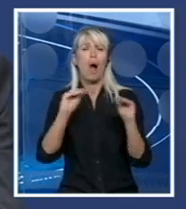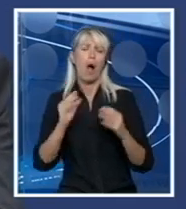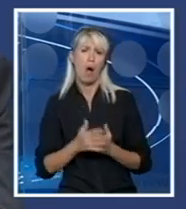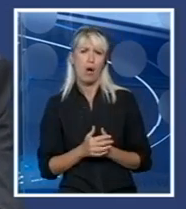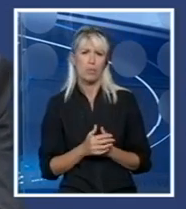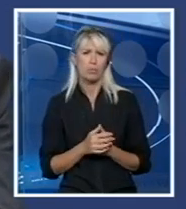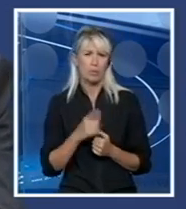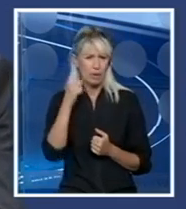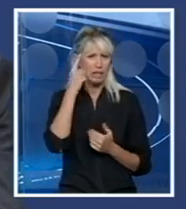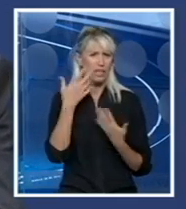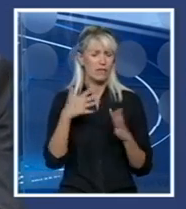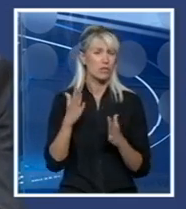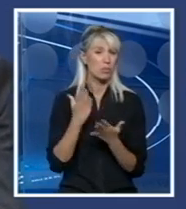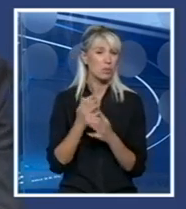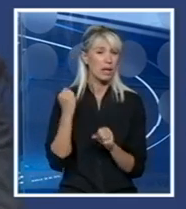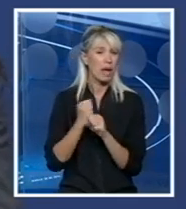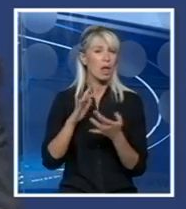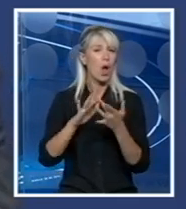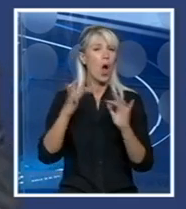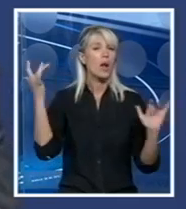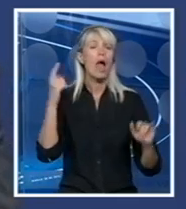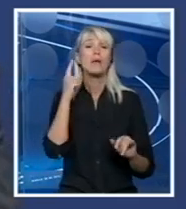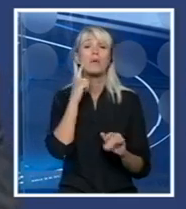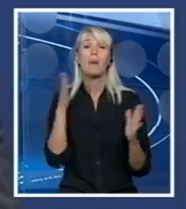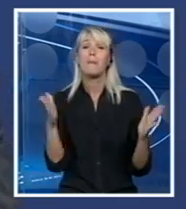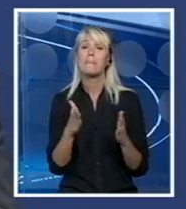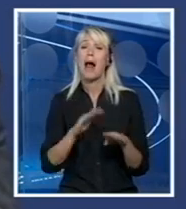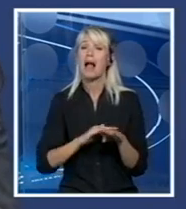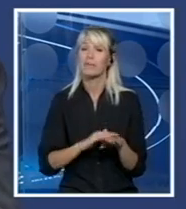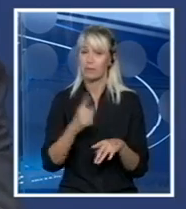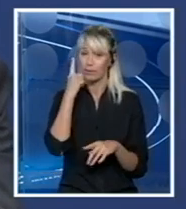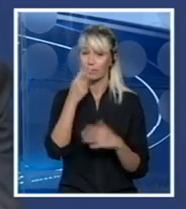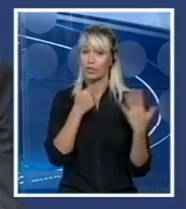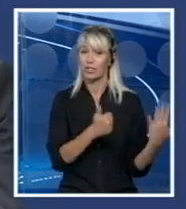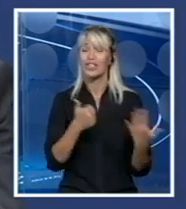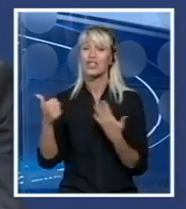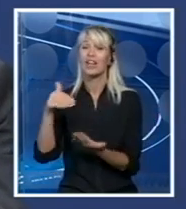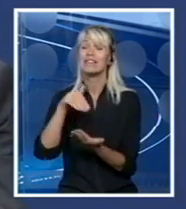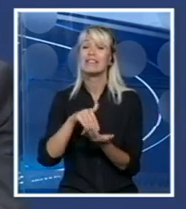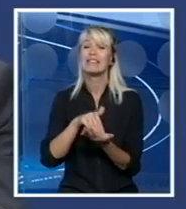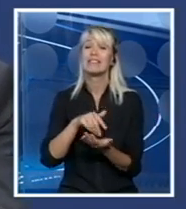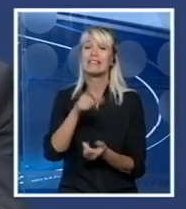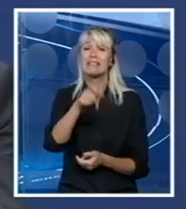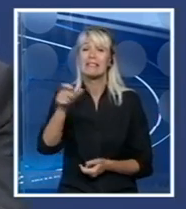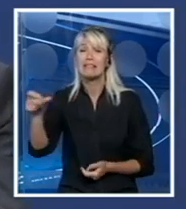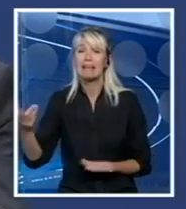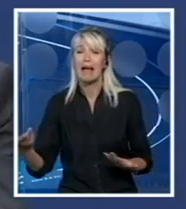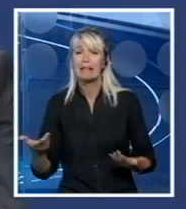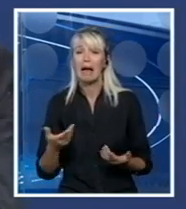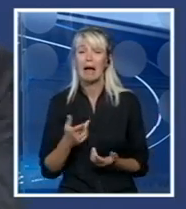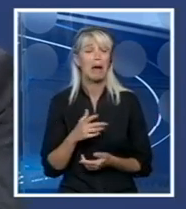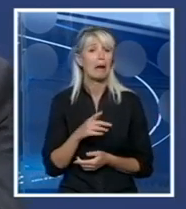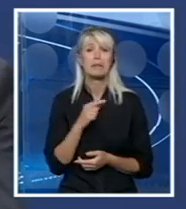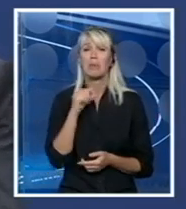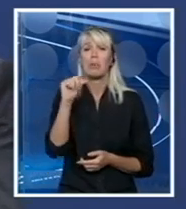struke skoro na granici nemogućega. To je online proba male mature na 66.000 primeraka sa malo bagovanjem interneta.